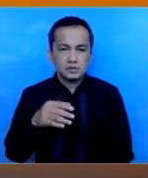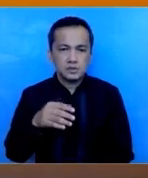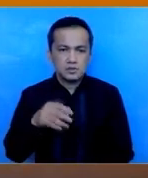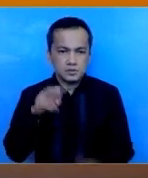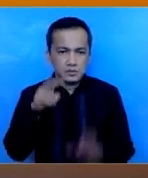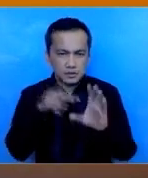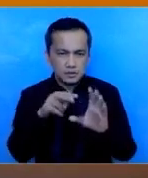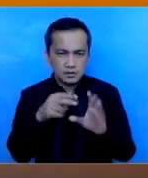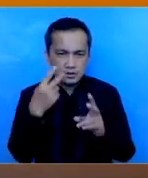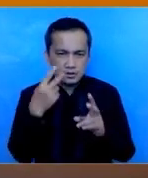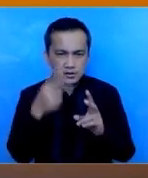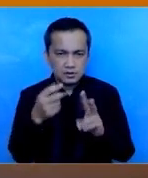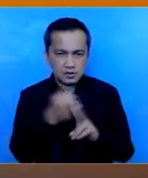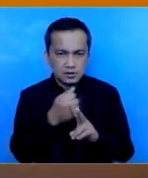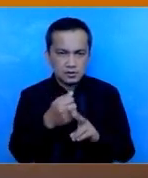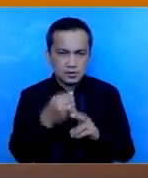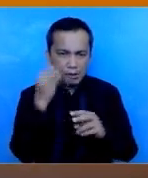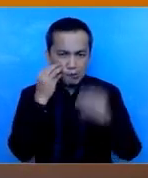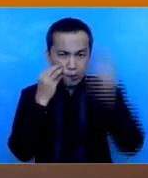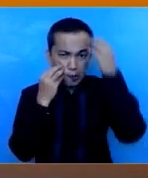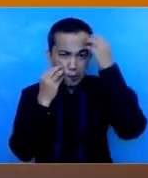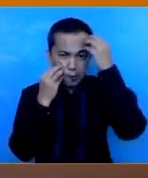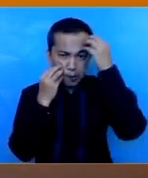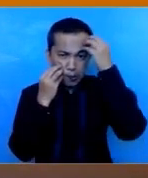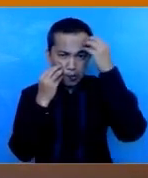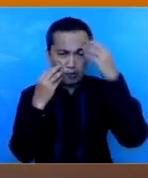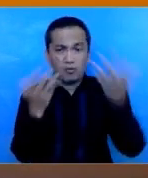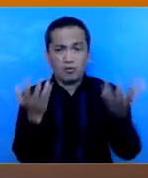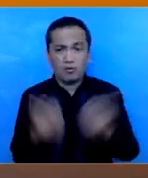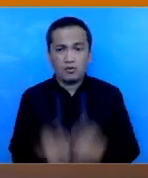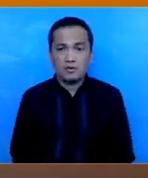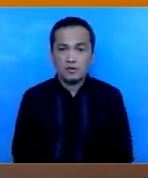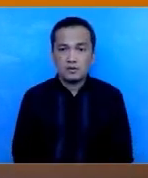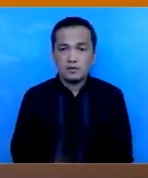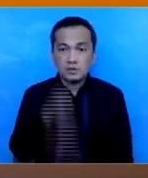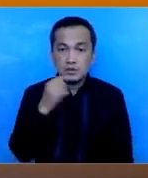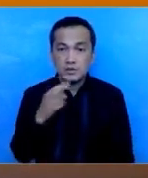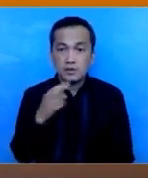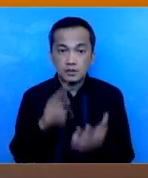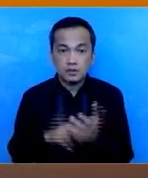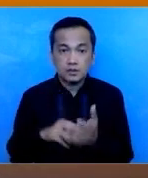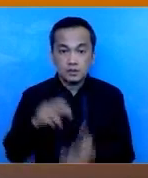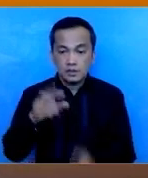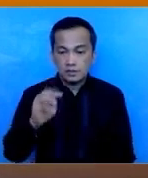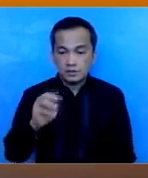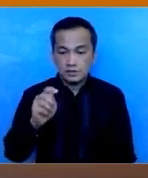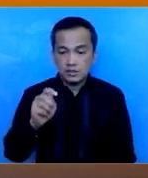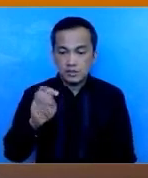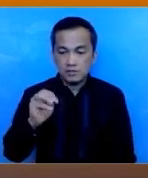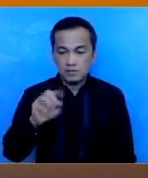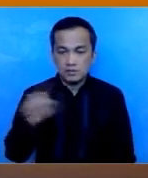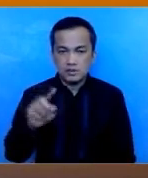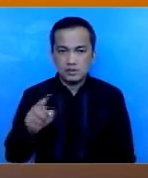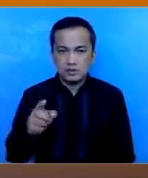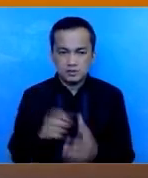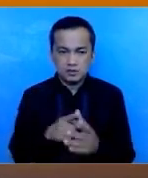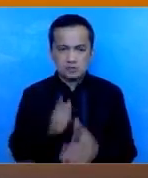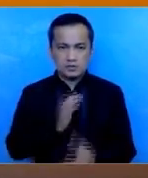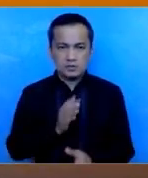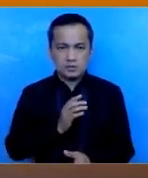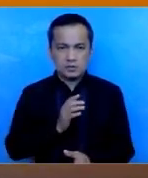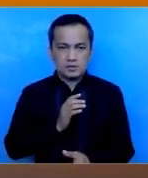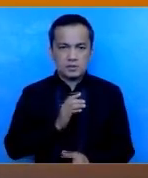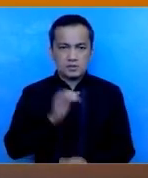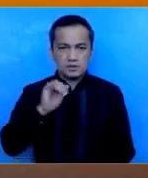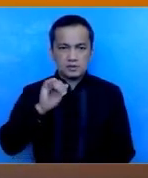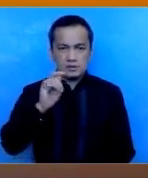na may mga sugat at pasa sa mukha. Ayon sa ulat ng TMZ, noong una raw ay mabait pa si Tyson sa lalaki na isa